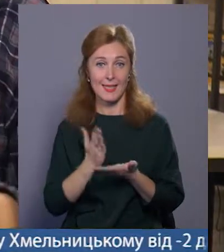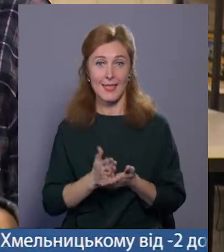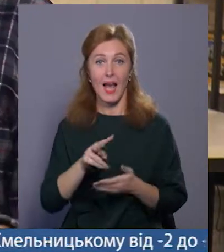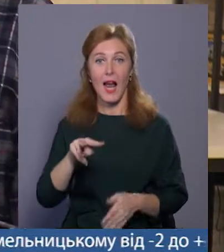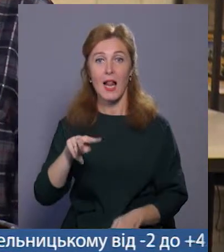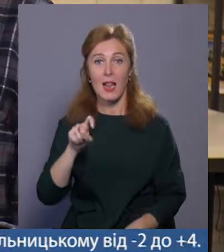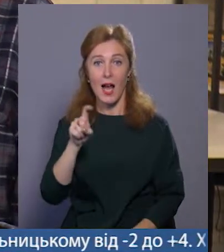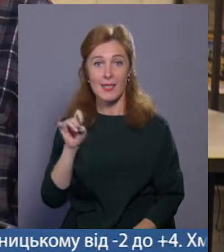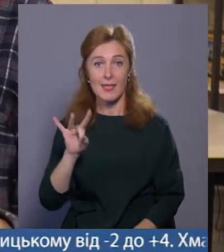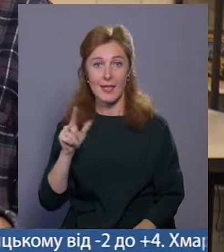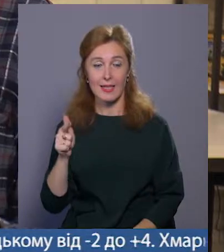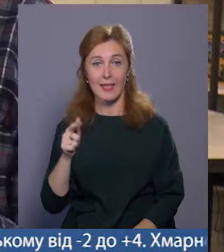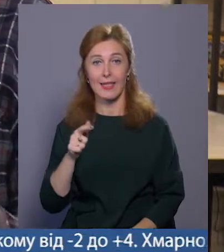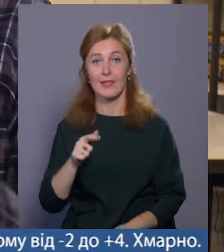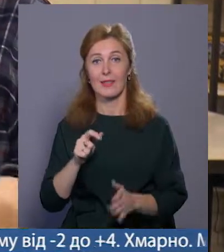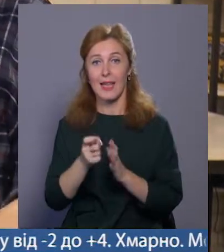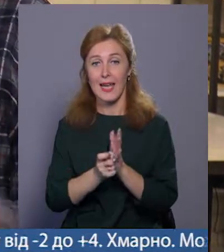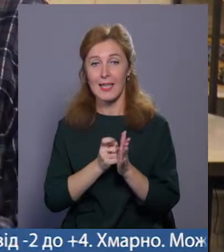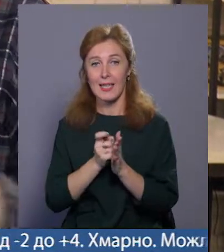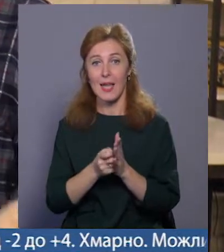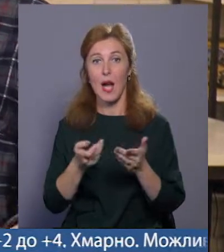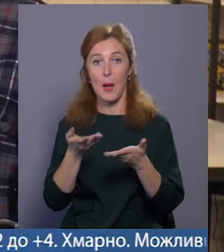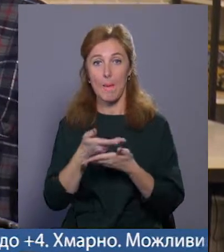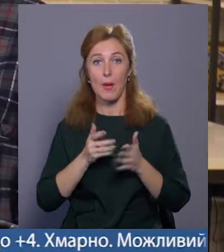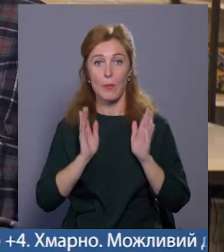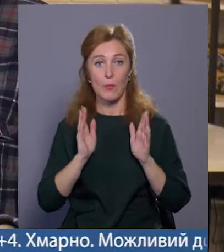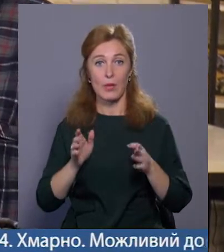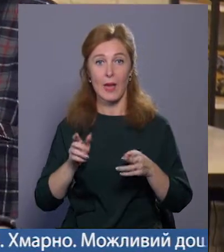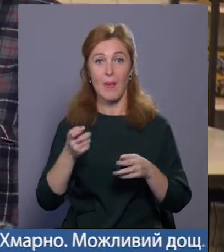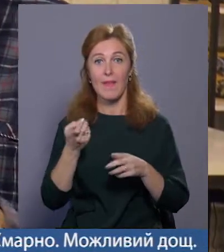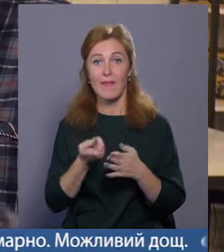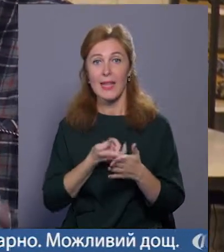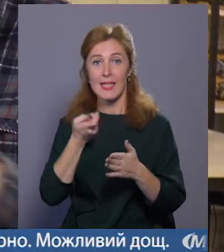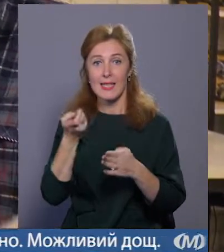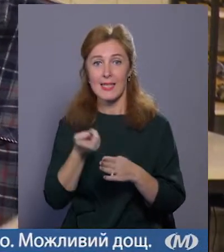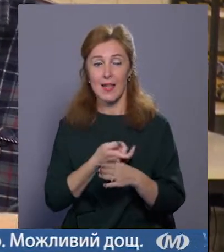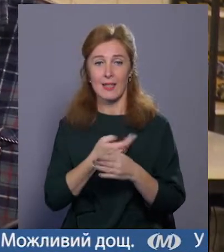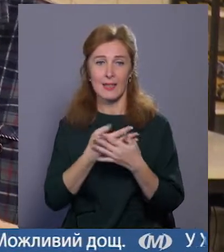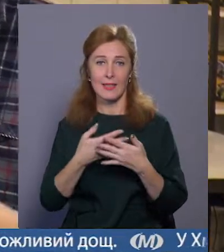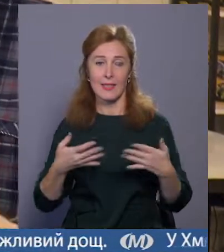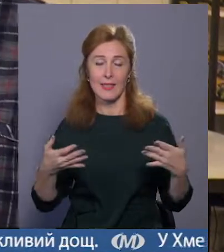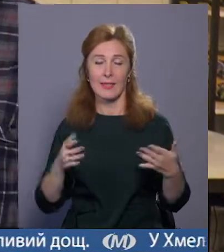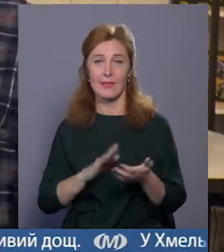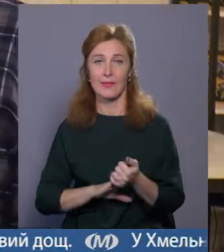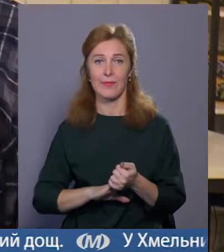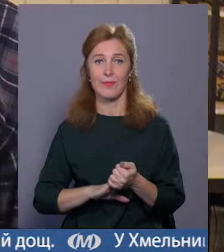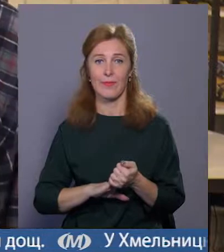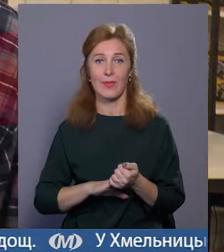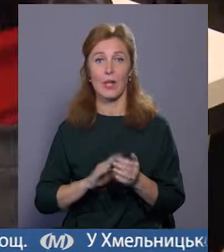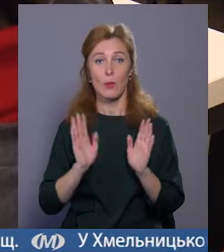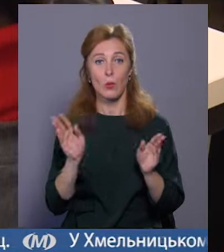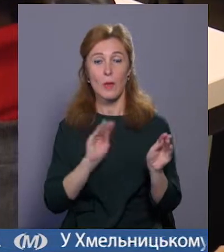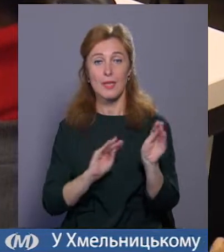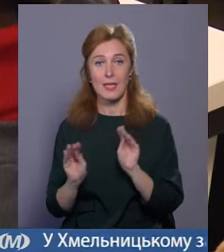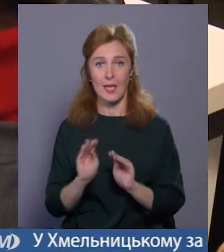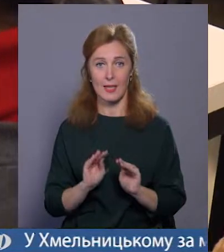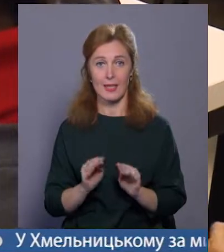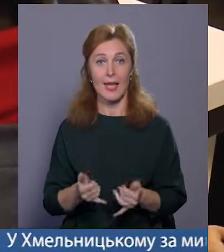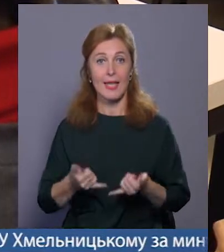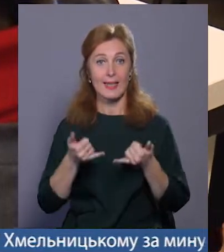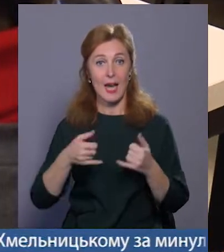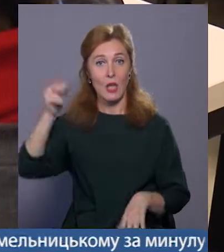цьому лазерному різаку з фанери будемо вирізати деталі своїх цих машин, маніпуляторів, і з них будемо складати. Наразі